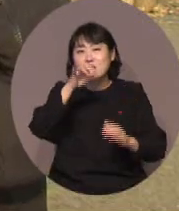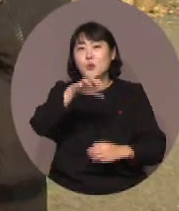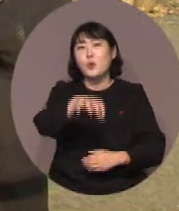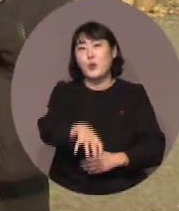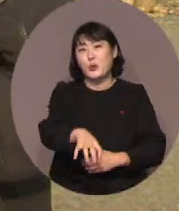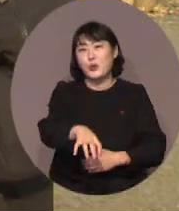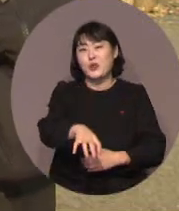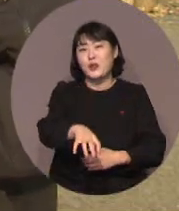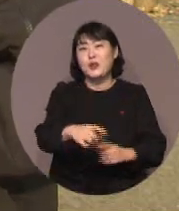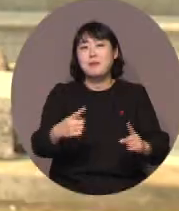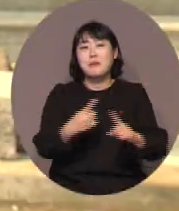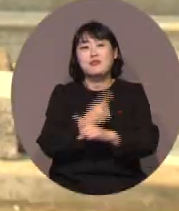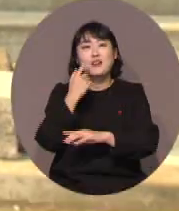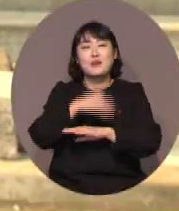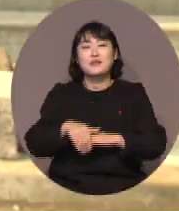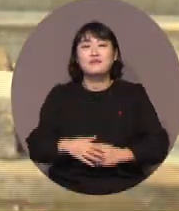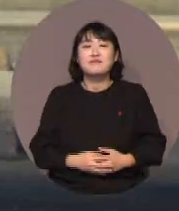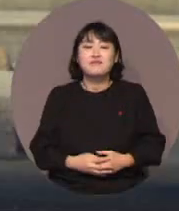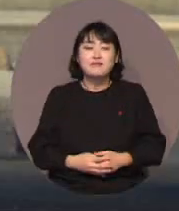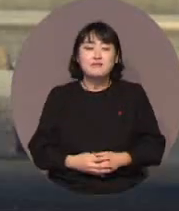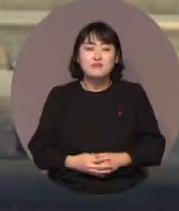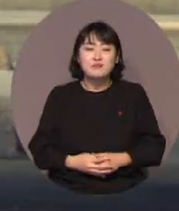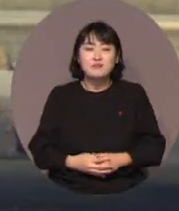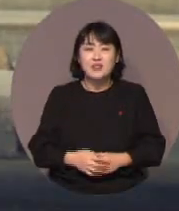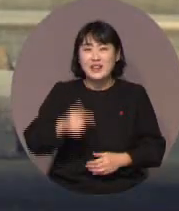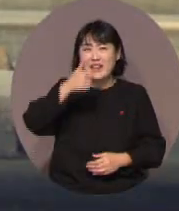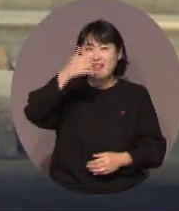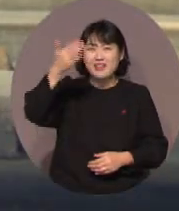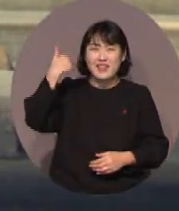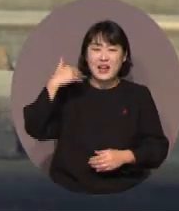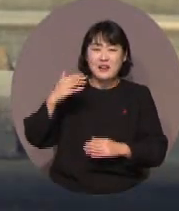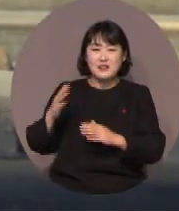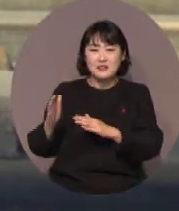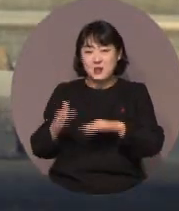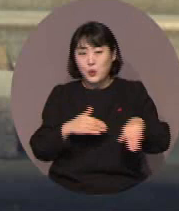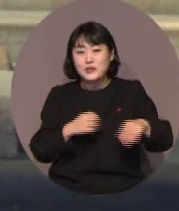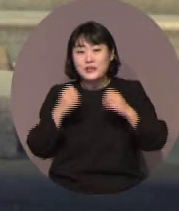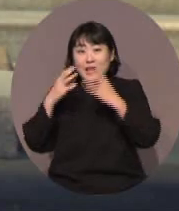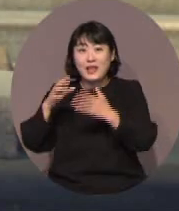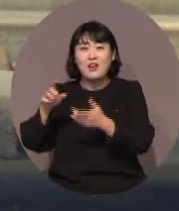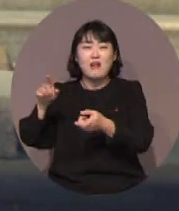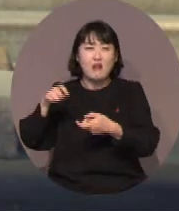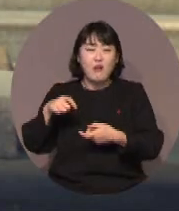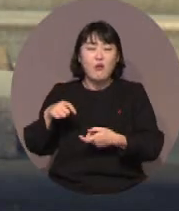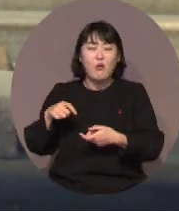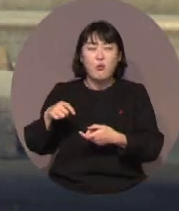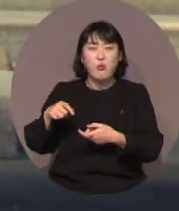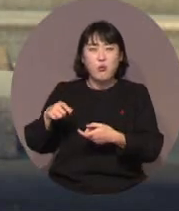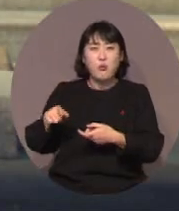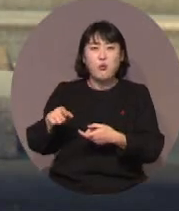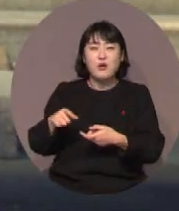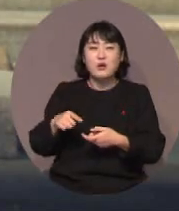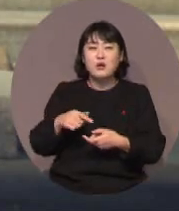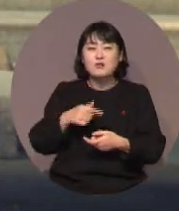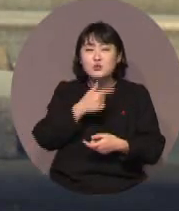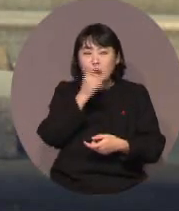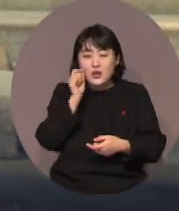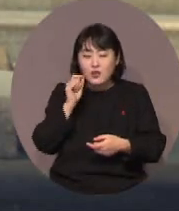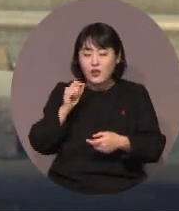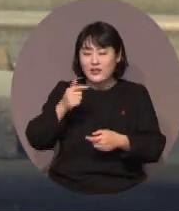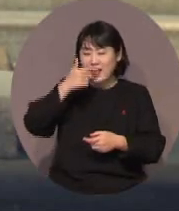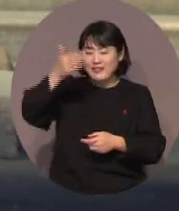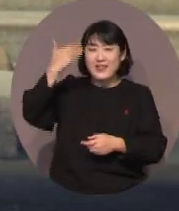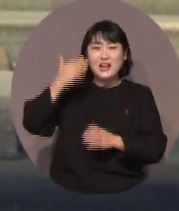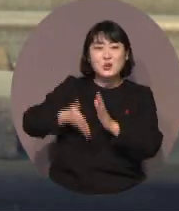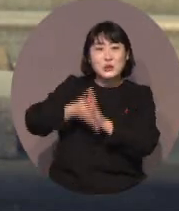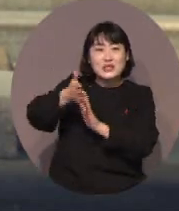기능할 계획입니다. 옛것을 덜어내고 새것을 가지고 와서 그동안 부족했던 원도심의